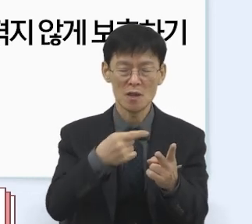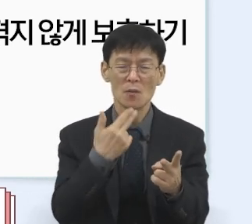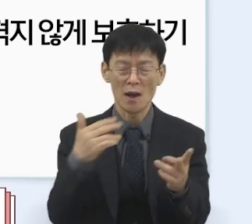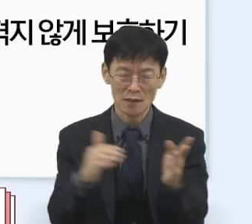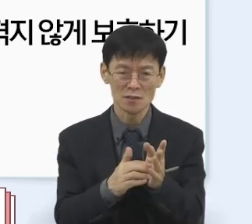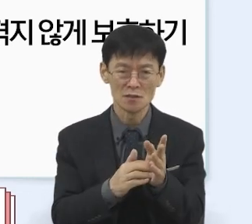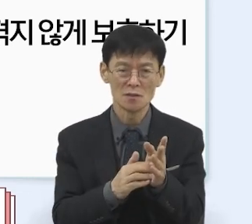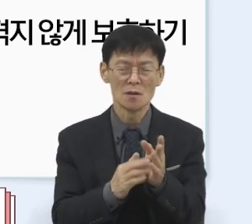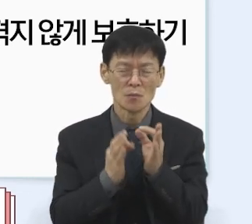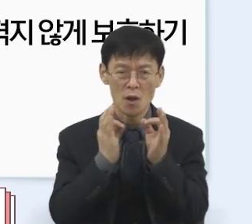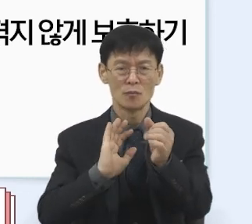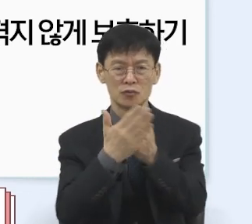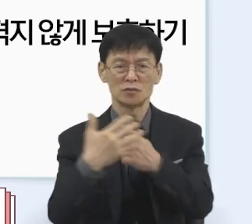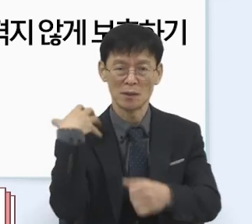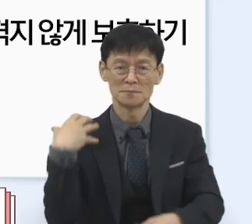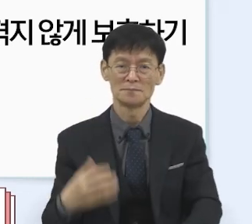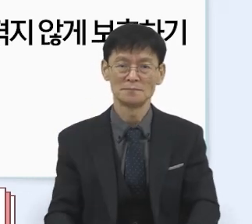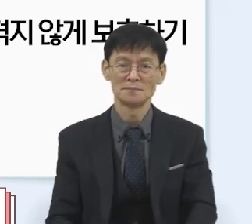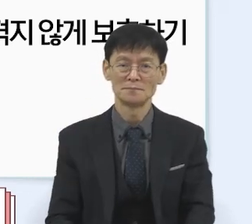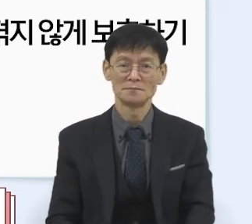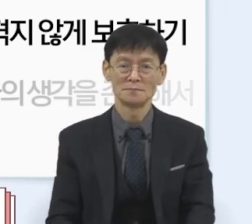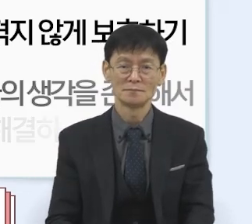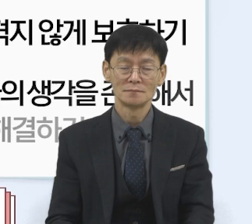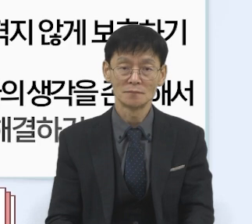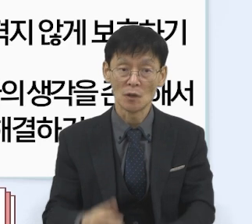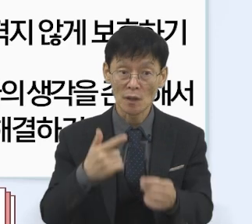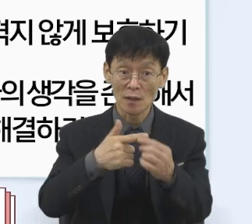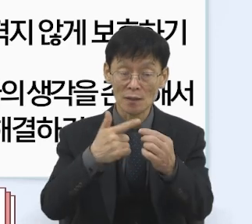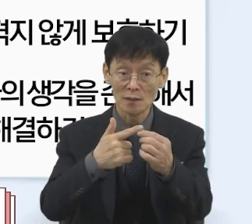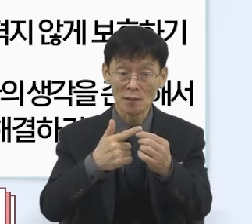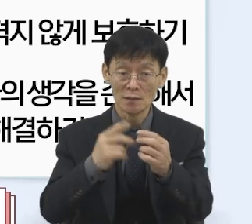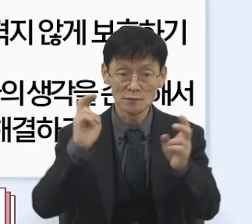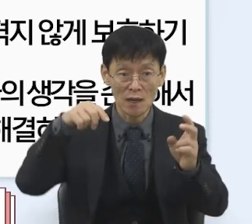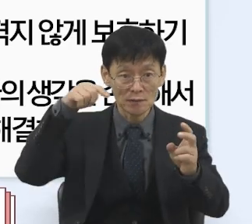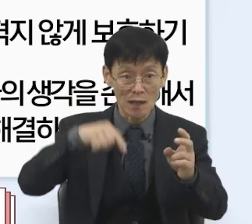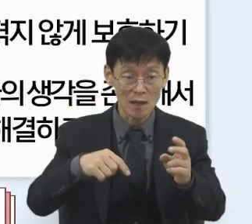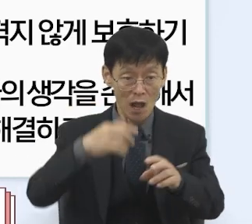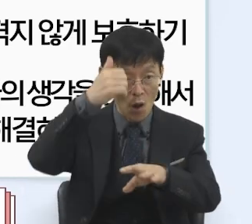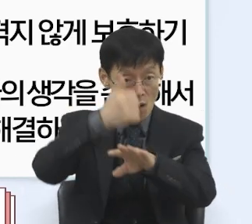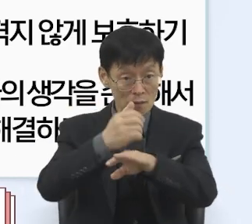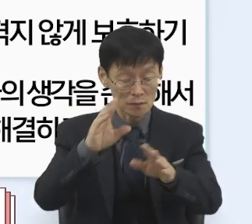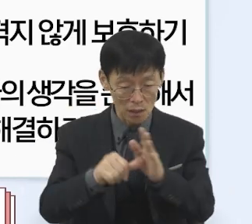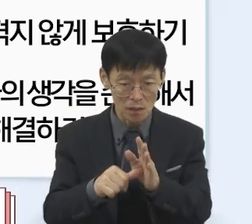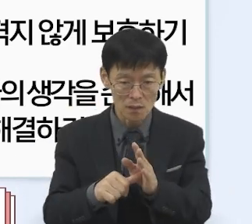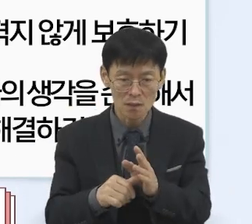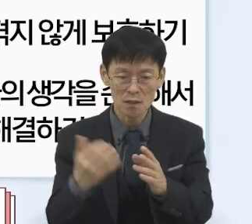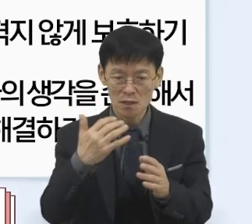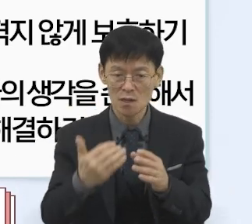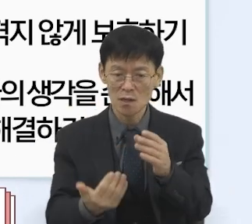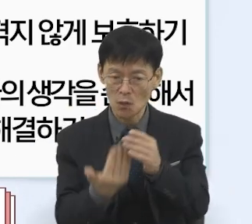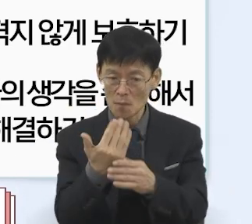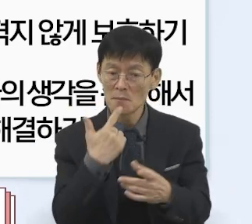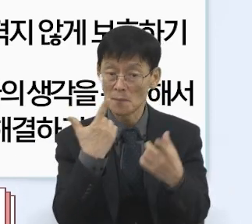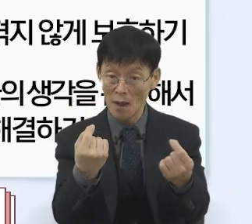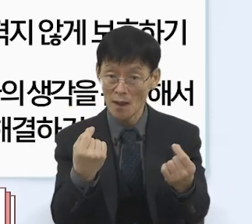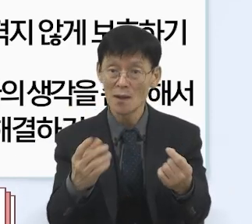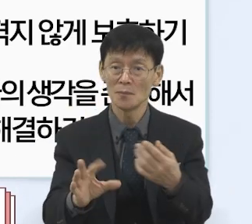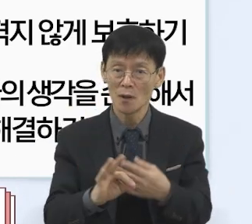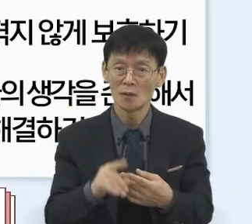겪지 않도록 보호해줘야 합니다. 여섯째, 조사 결과 직장 내 성희롱에